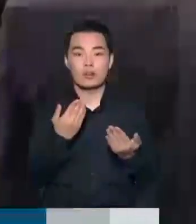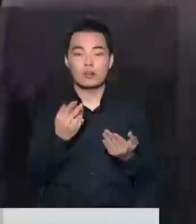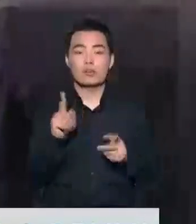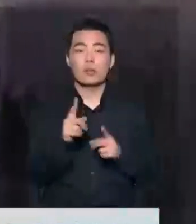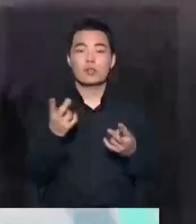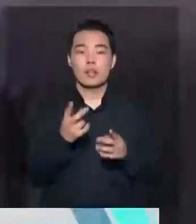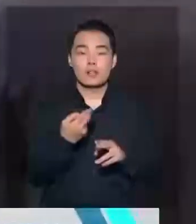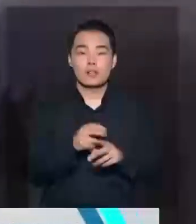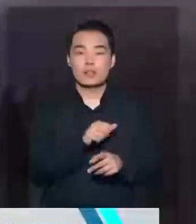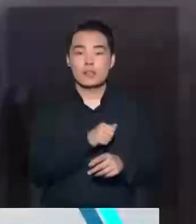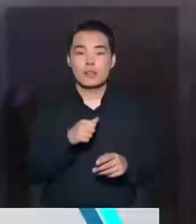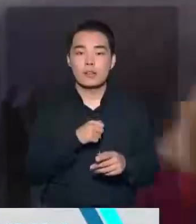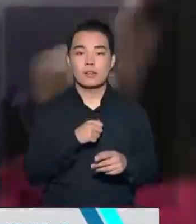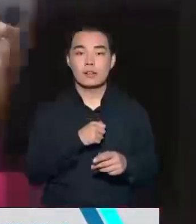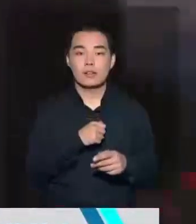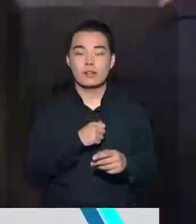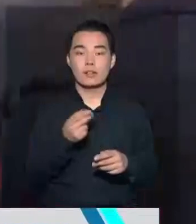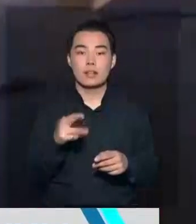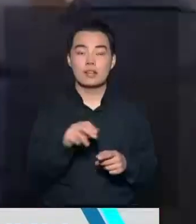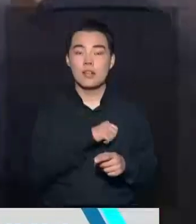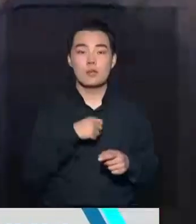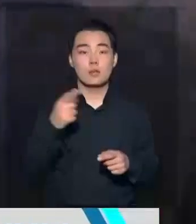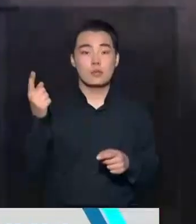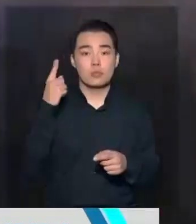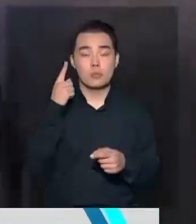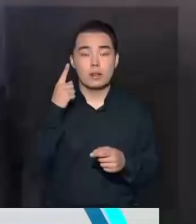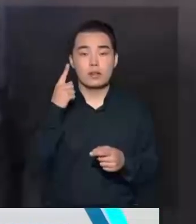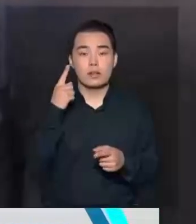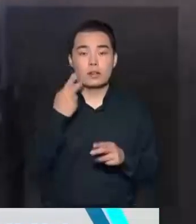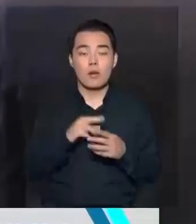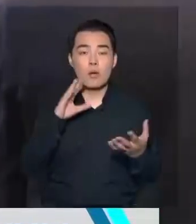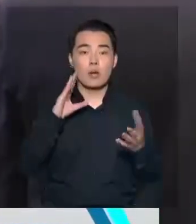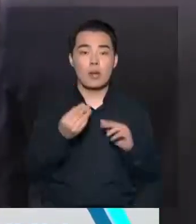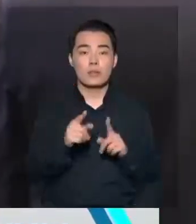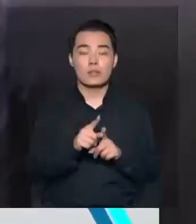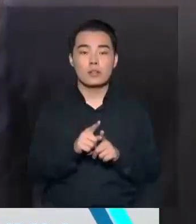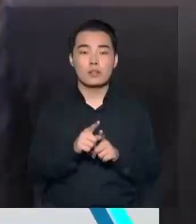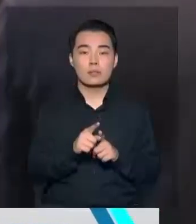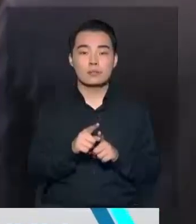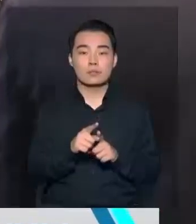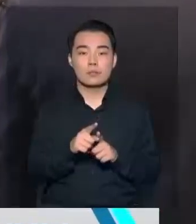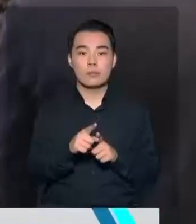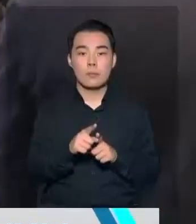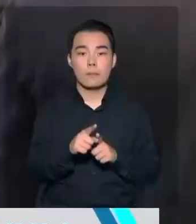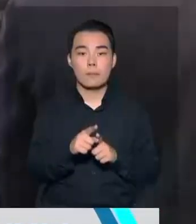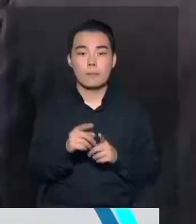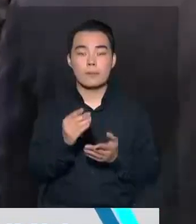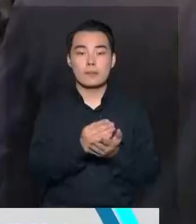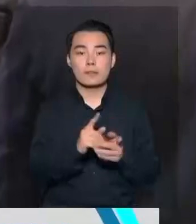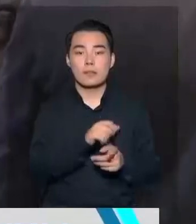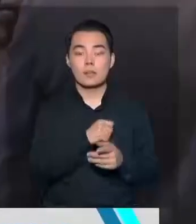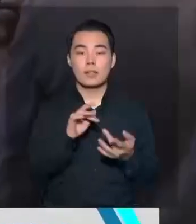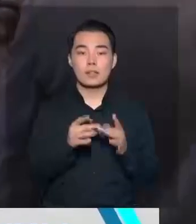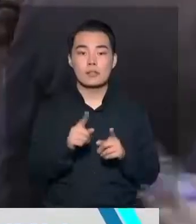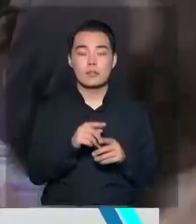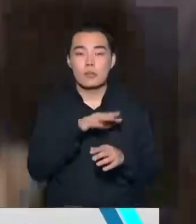үшін? Ол үшін, мен ойымша, жалпы бізде сапасына да өте көп